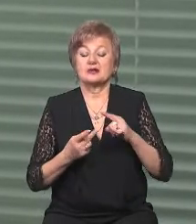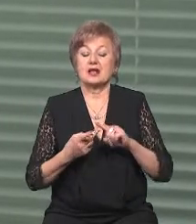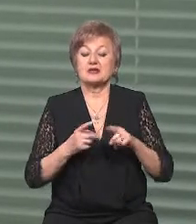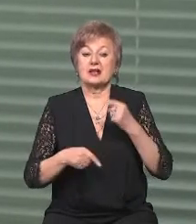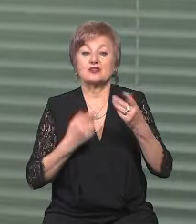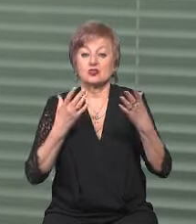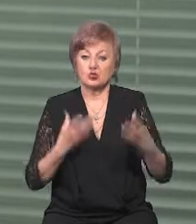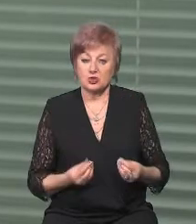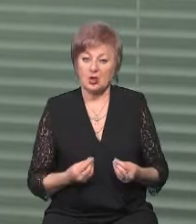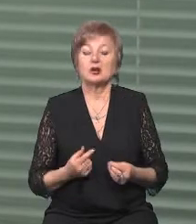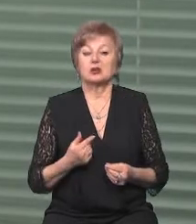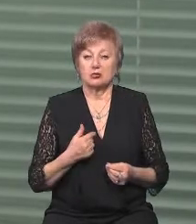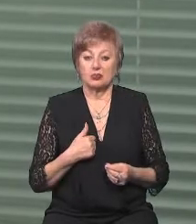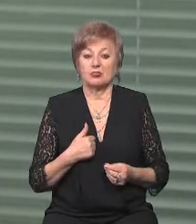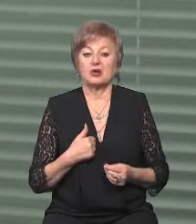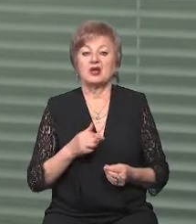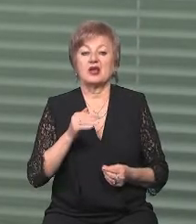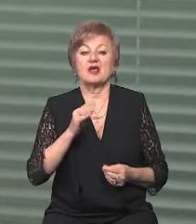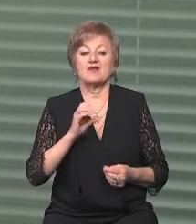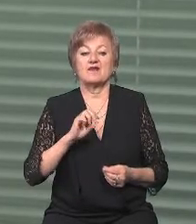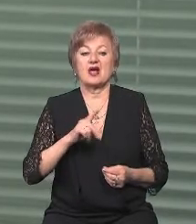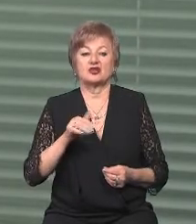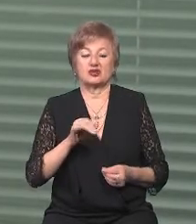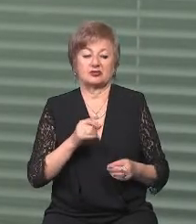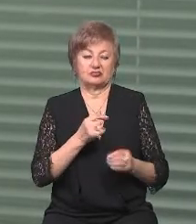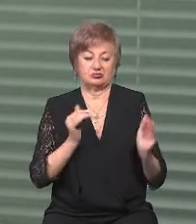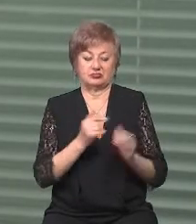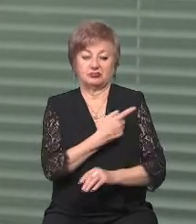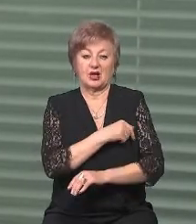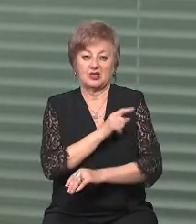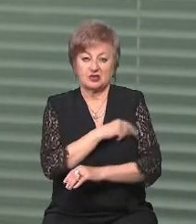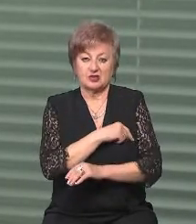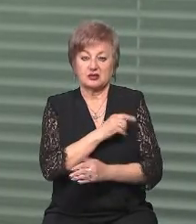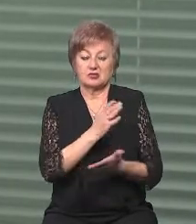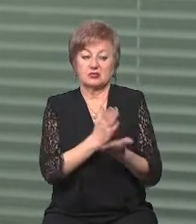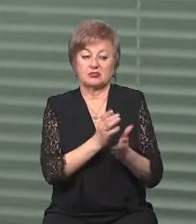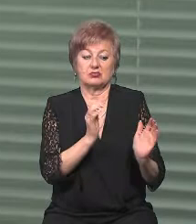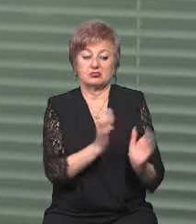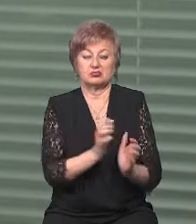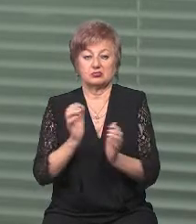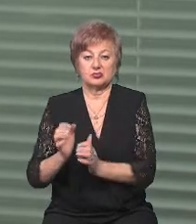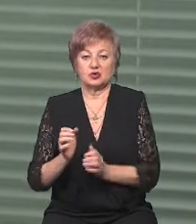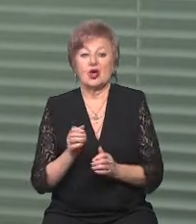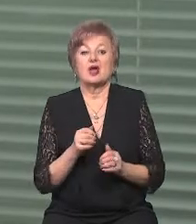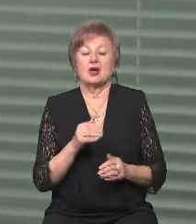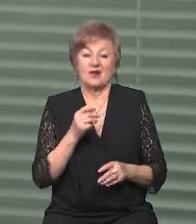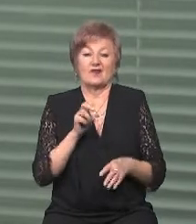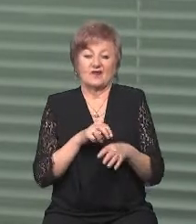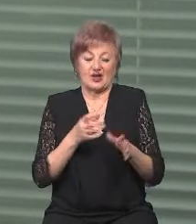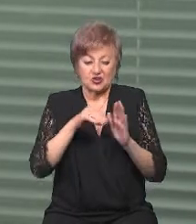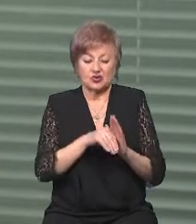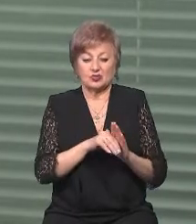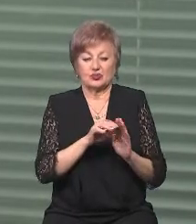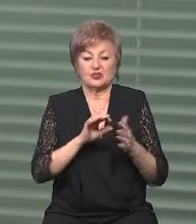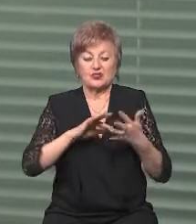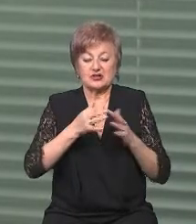зберегли систему фельдшерських пунктів, тому що ці фельдшери, які знаходяться на місцях, вони